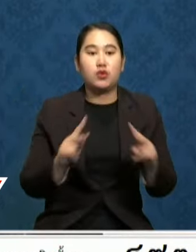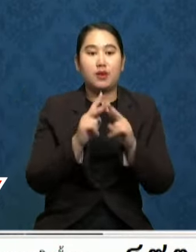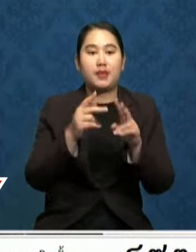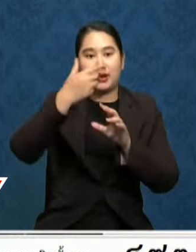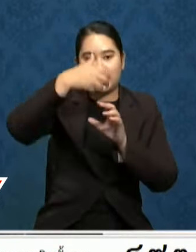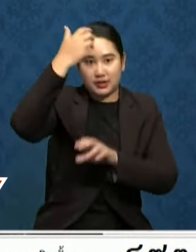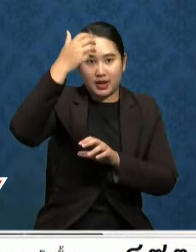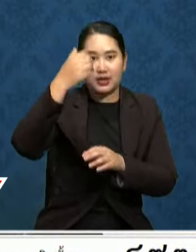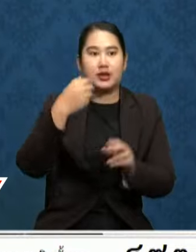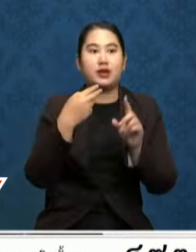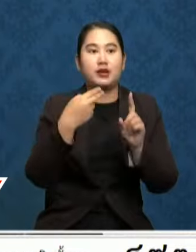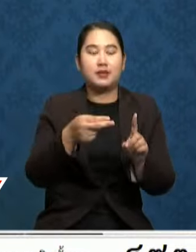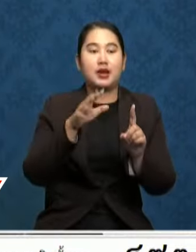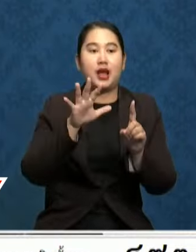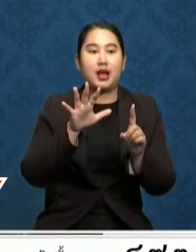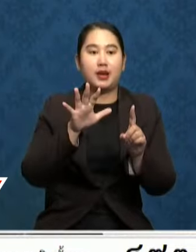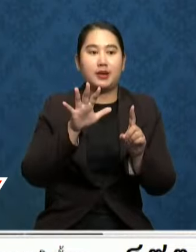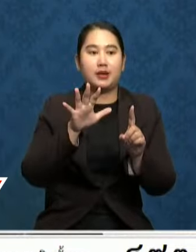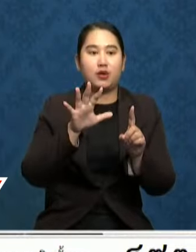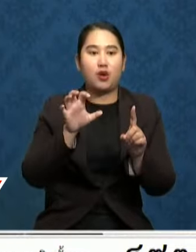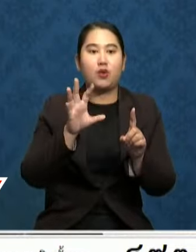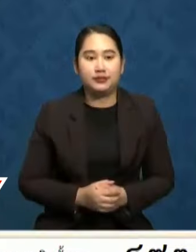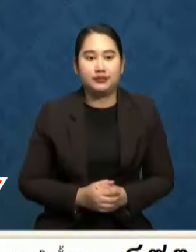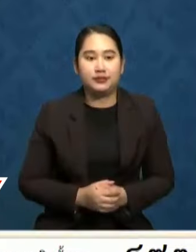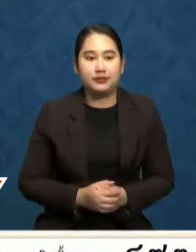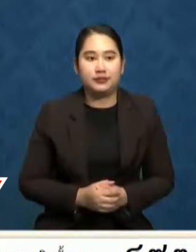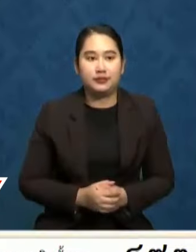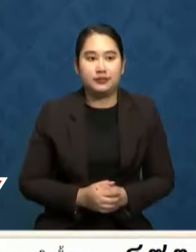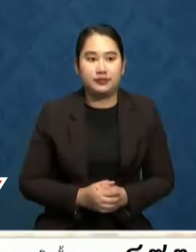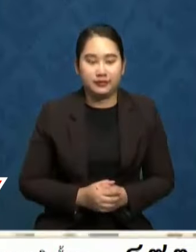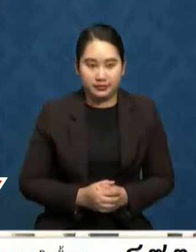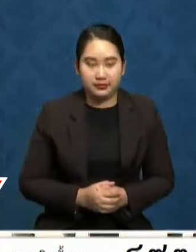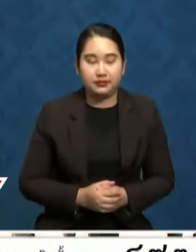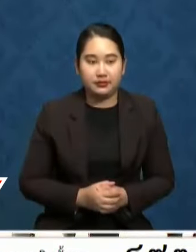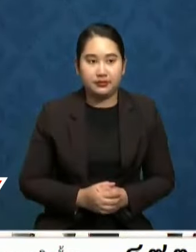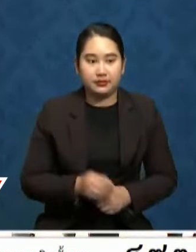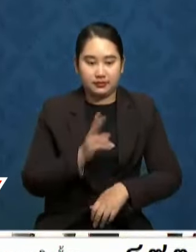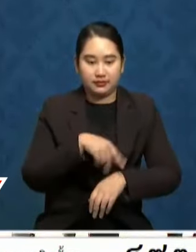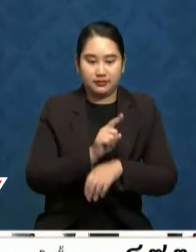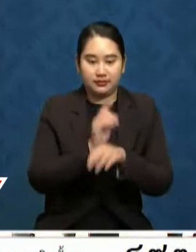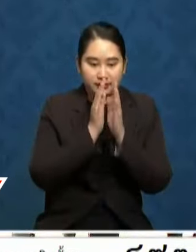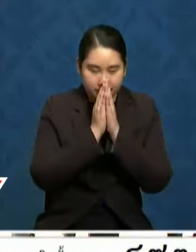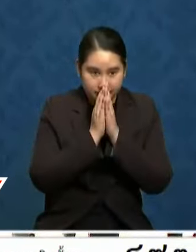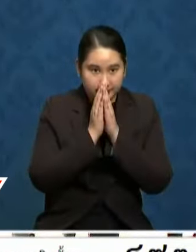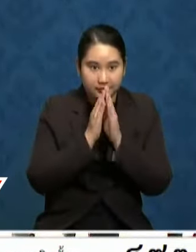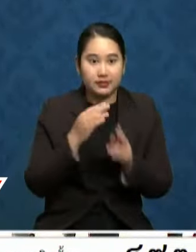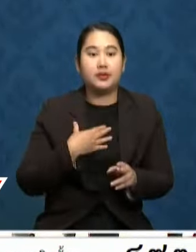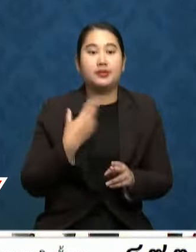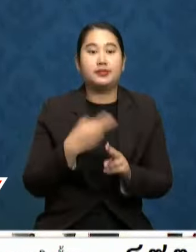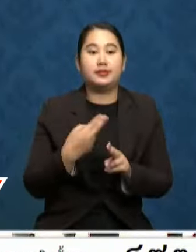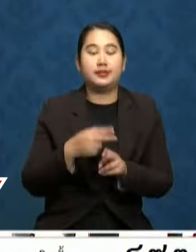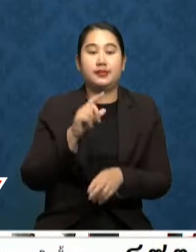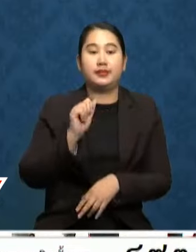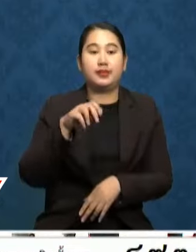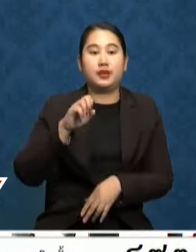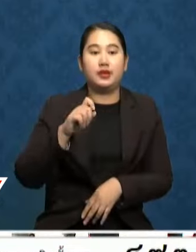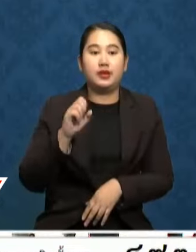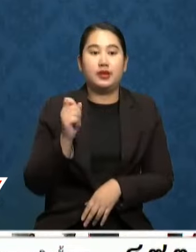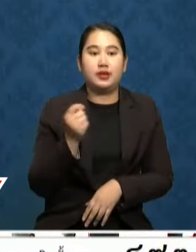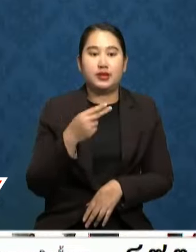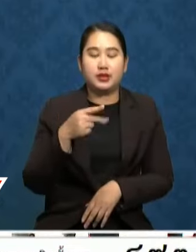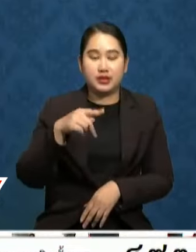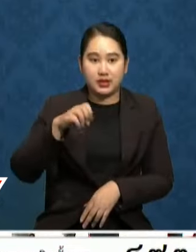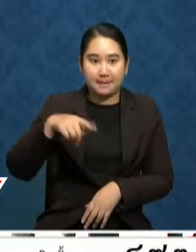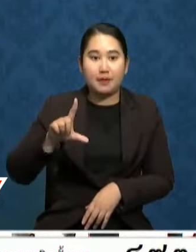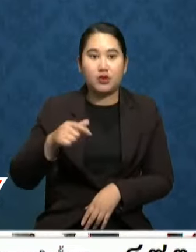ยลงทงสิ้น 1563 ลานบาครั ขอบคุครัเฮรีญท่านประทานทขอรบครัอิทธบนชนทราสหลิคร